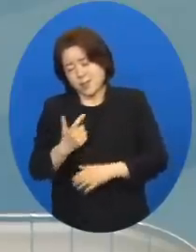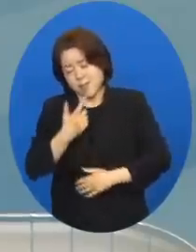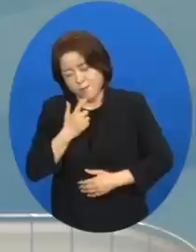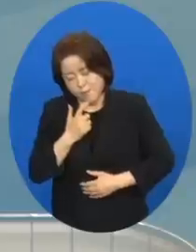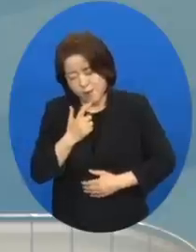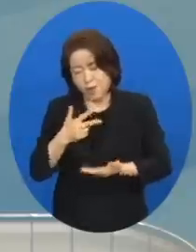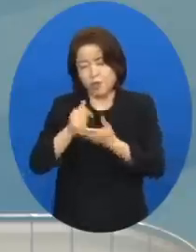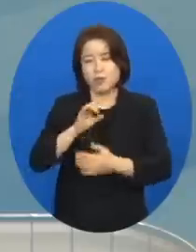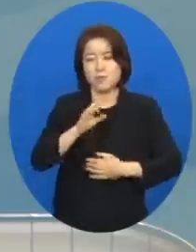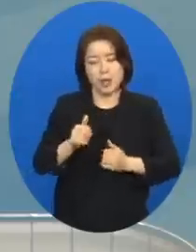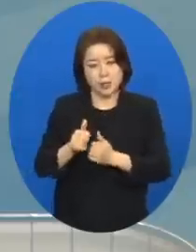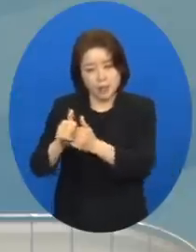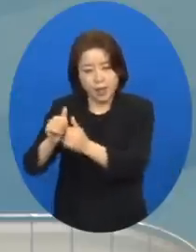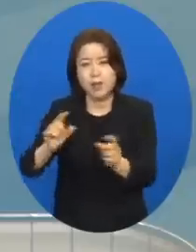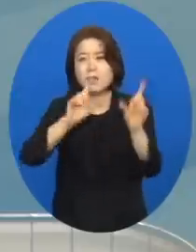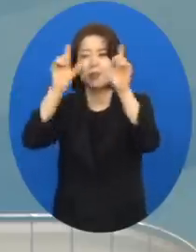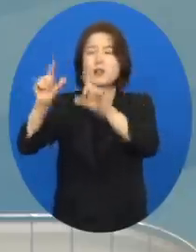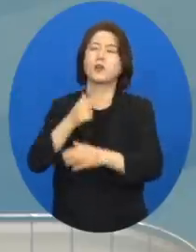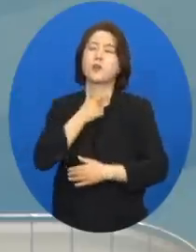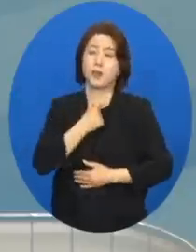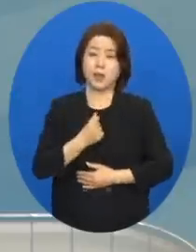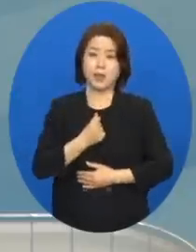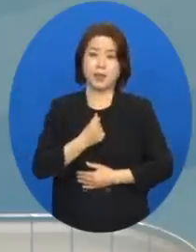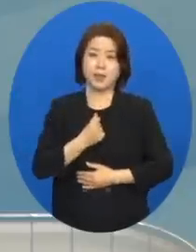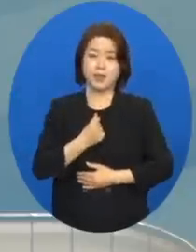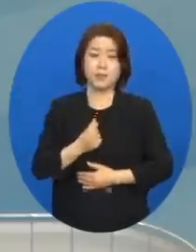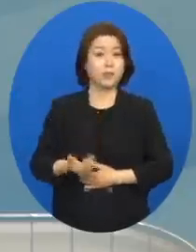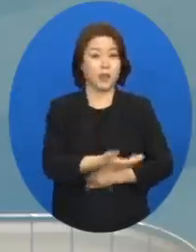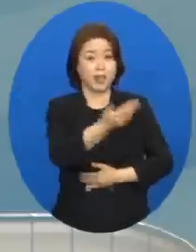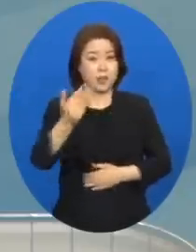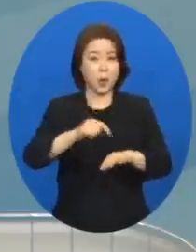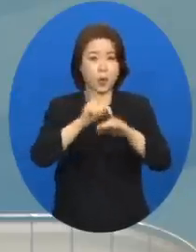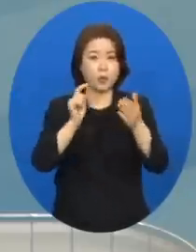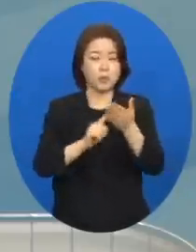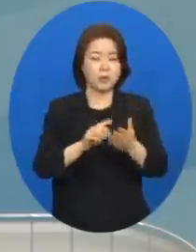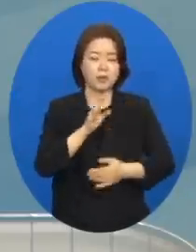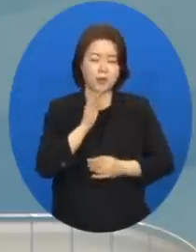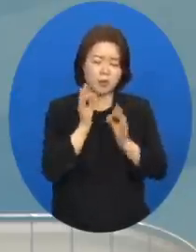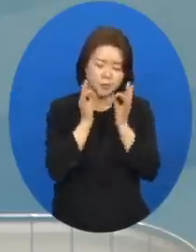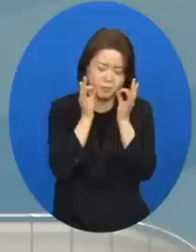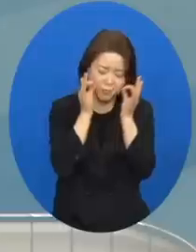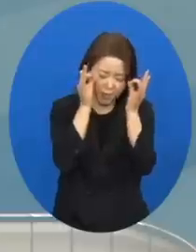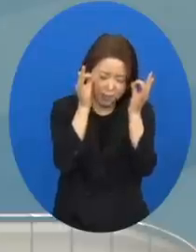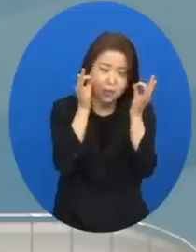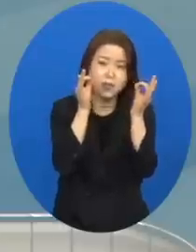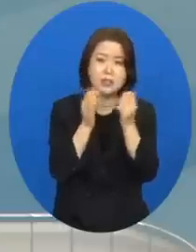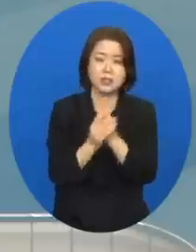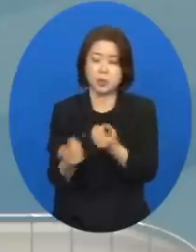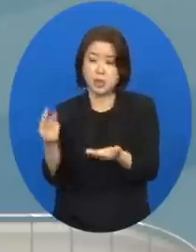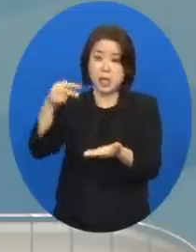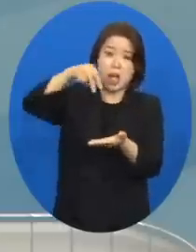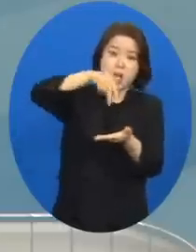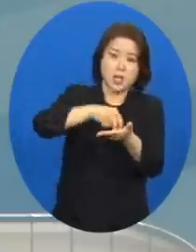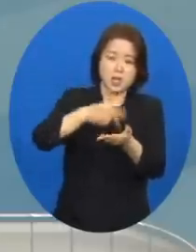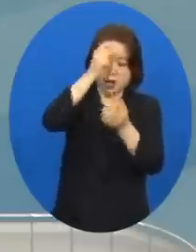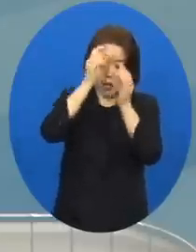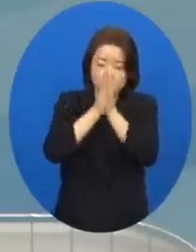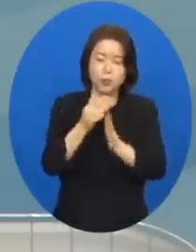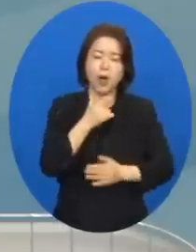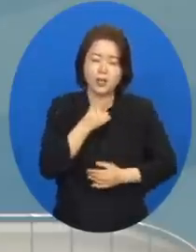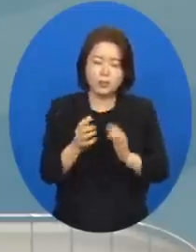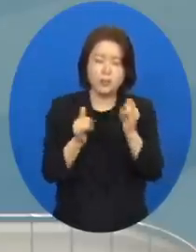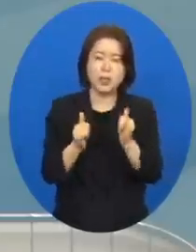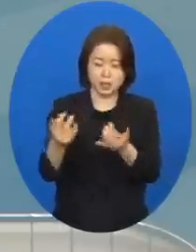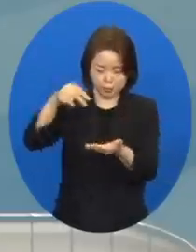삶 살고 싶습니다. 주님, 여러분의 마음이 너무 간절해서 일어나서 기도하고 싶은 분들은